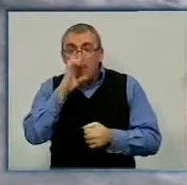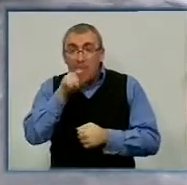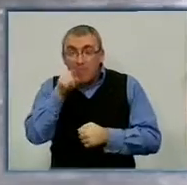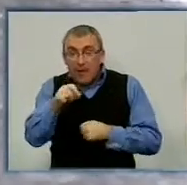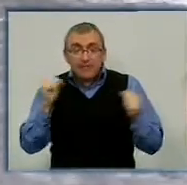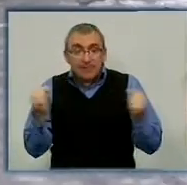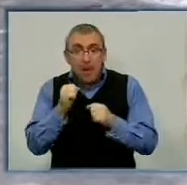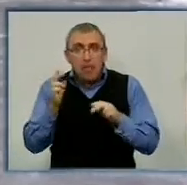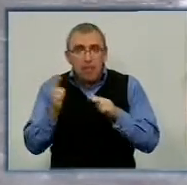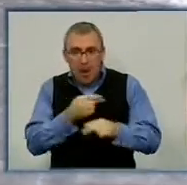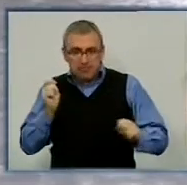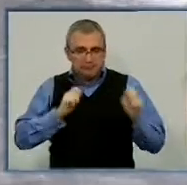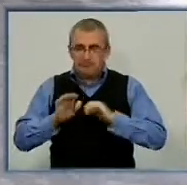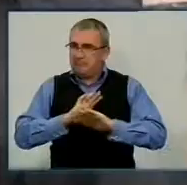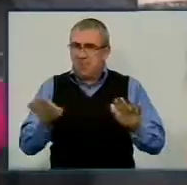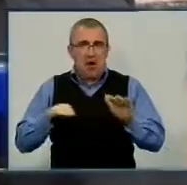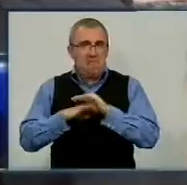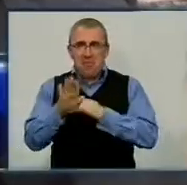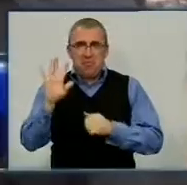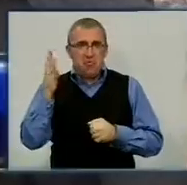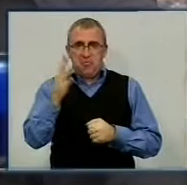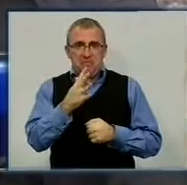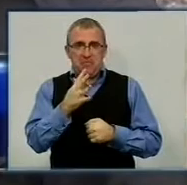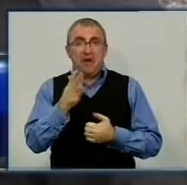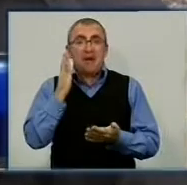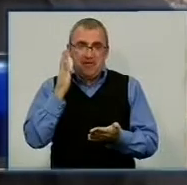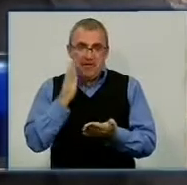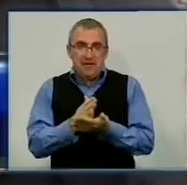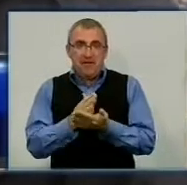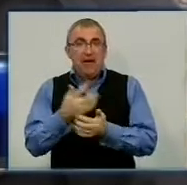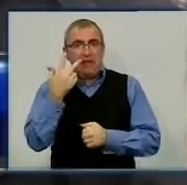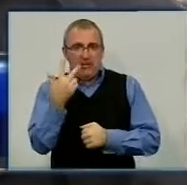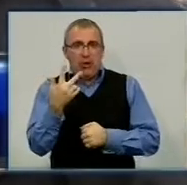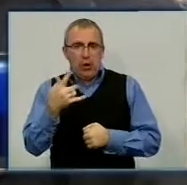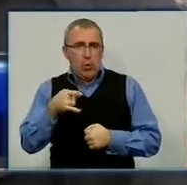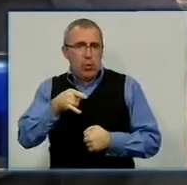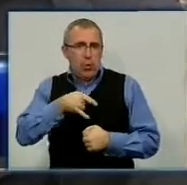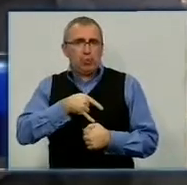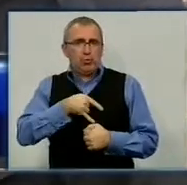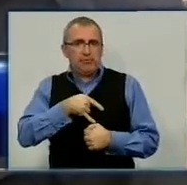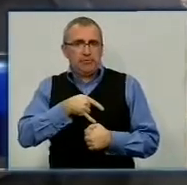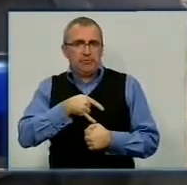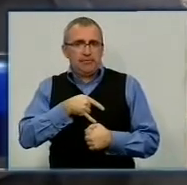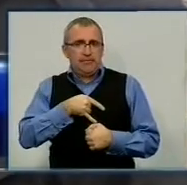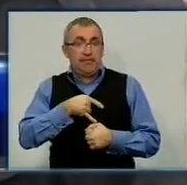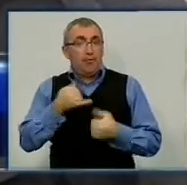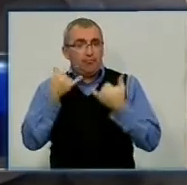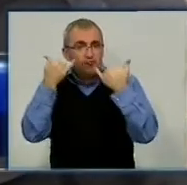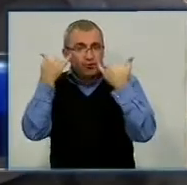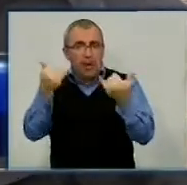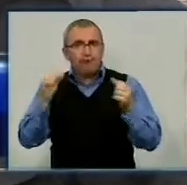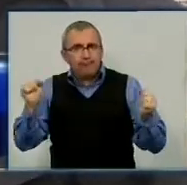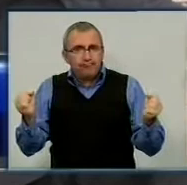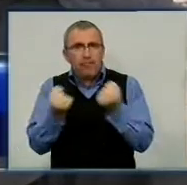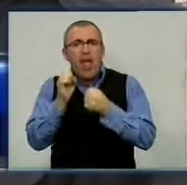зимою без верхнього одягу не виходить естьсть да три костюма честь поддержки еєвровибора